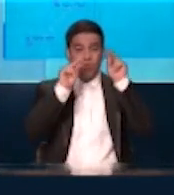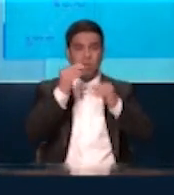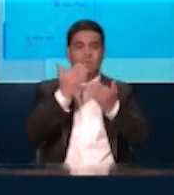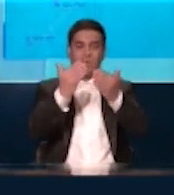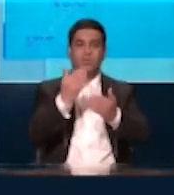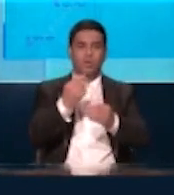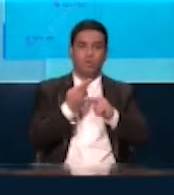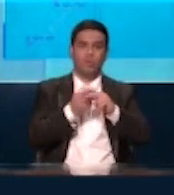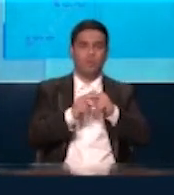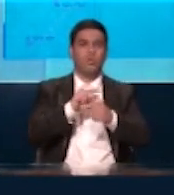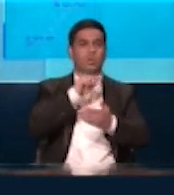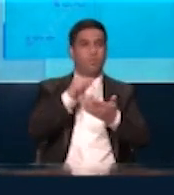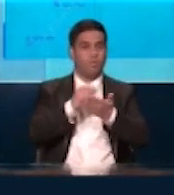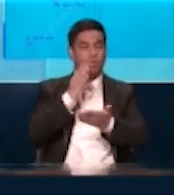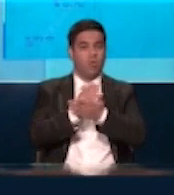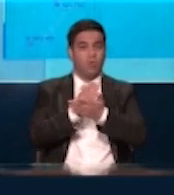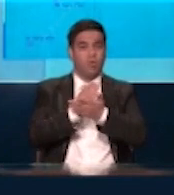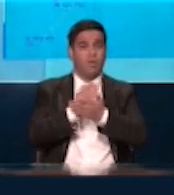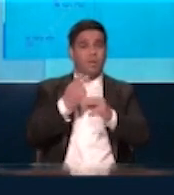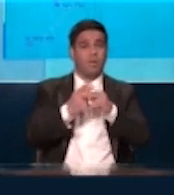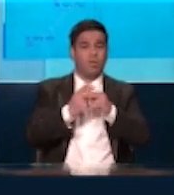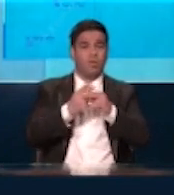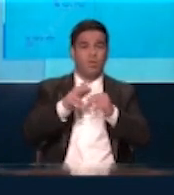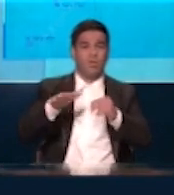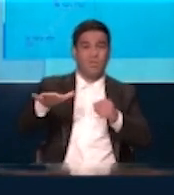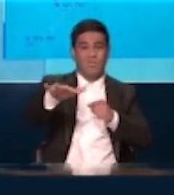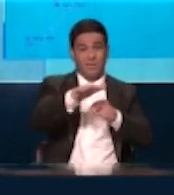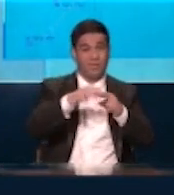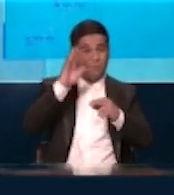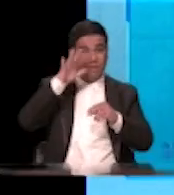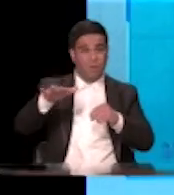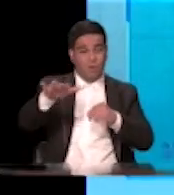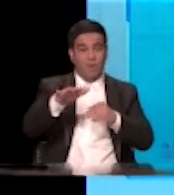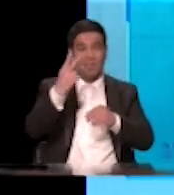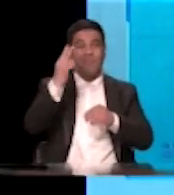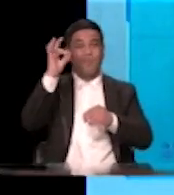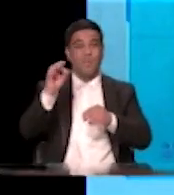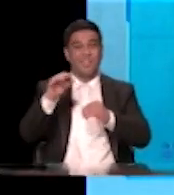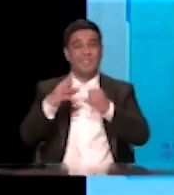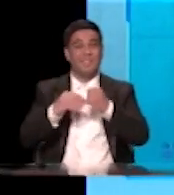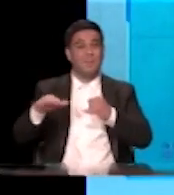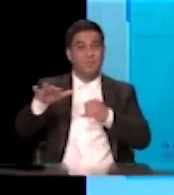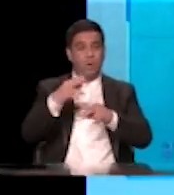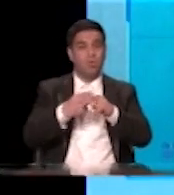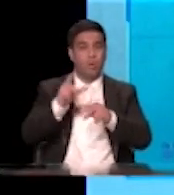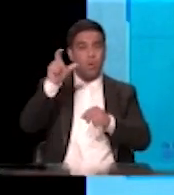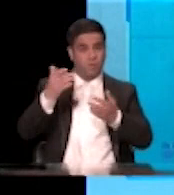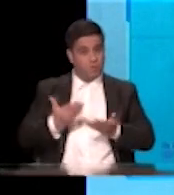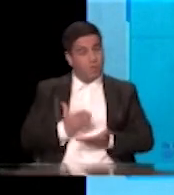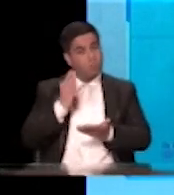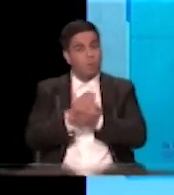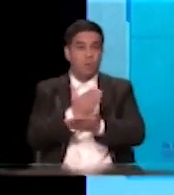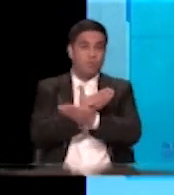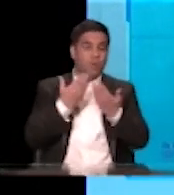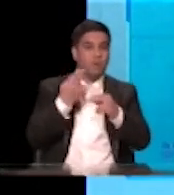savol tug'ilishi mumkin. Okeaniyada orollar ustida odamlar yashasa, orollarning ustida shuncha katta maydon bo'lsa, nima